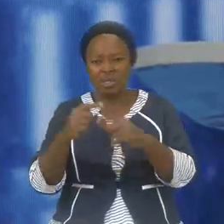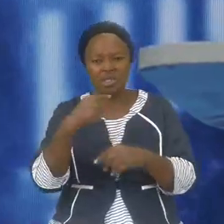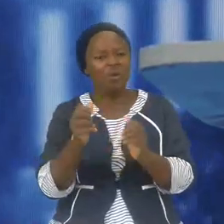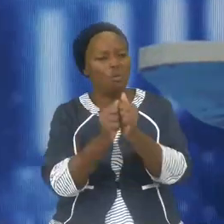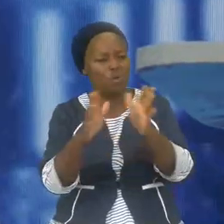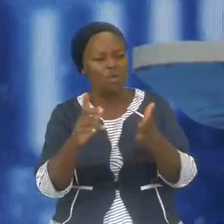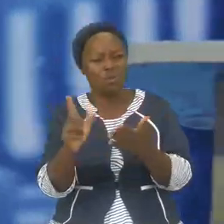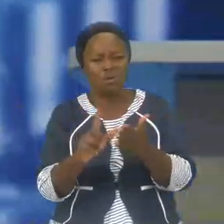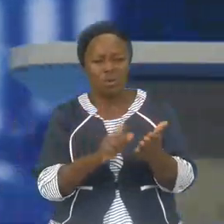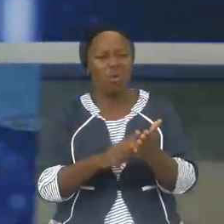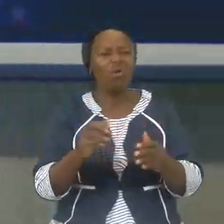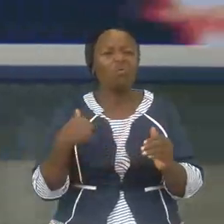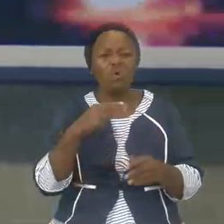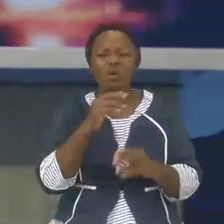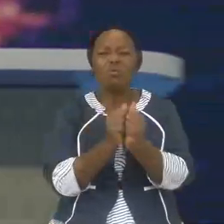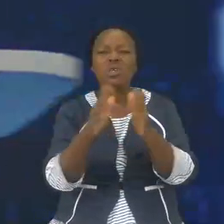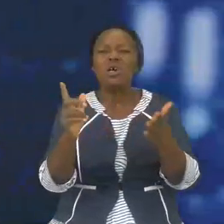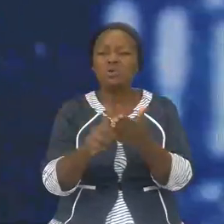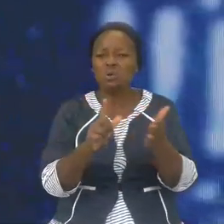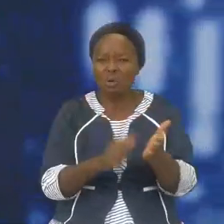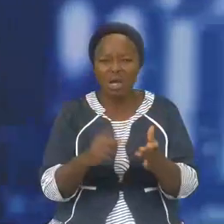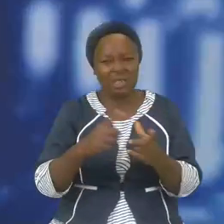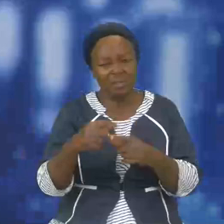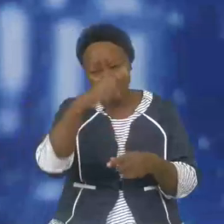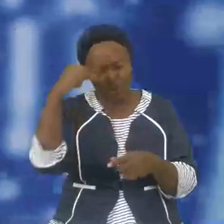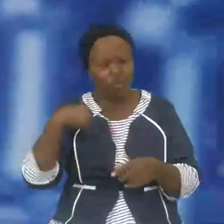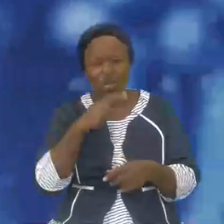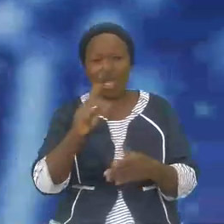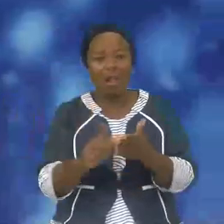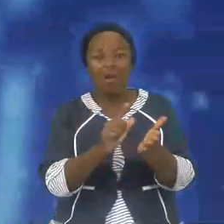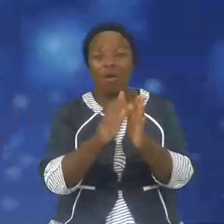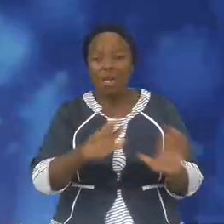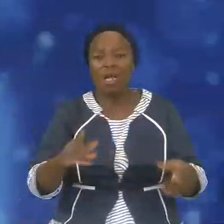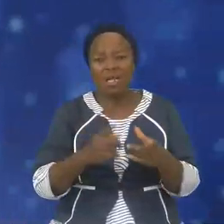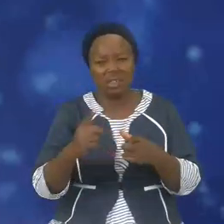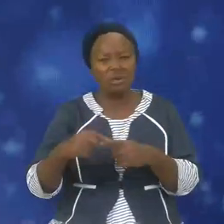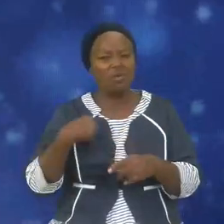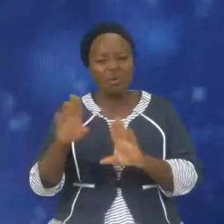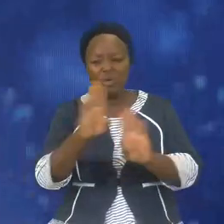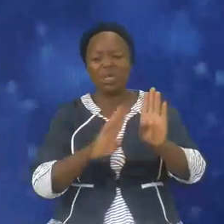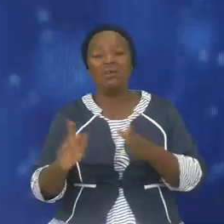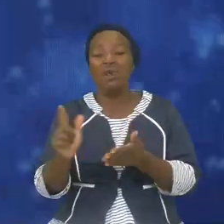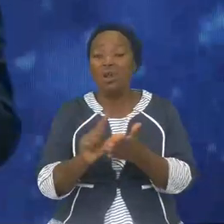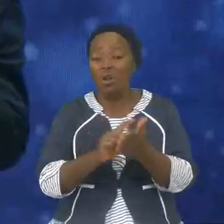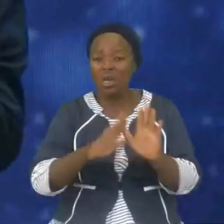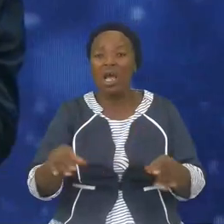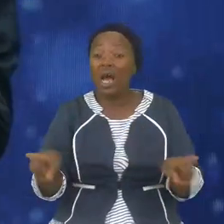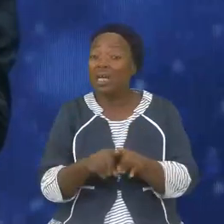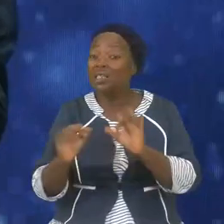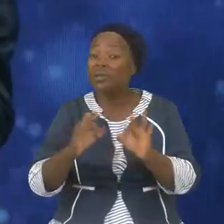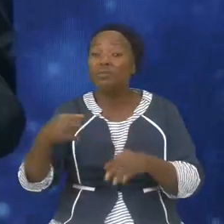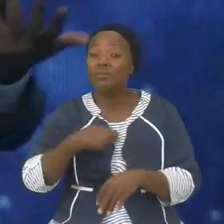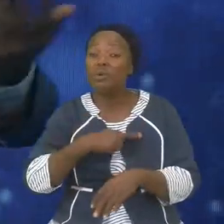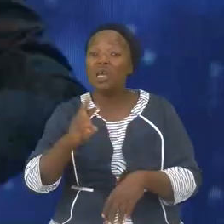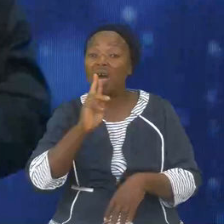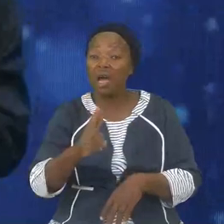problème. Et on dit, ni loi. On est là, on devient anarchique, on vit sans loi et on vit sans